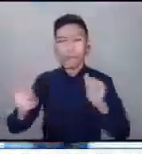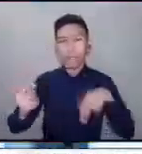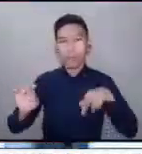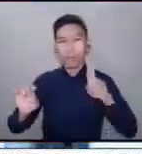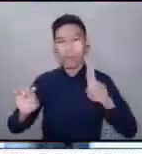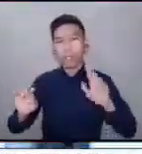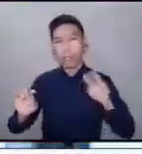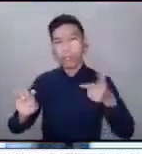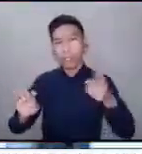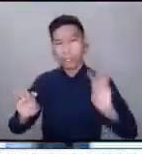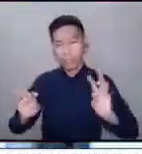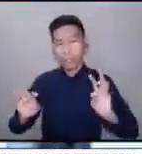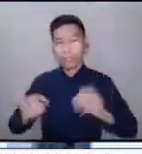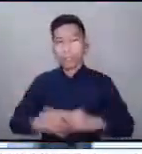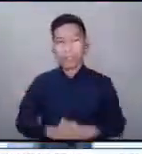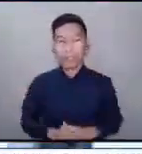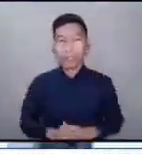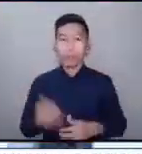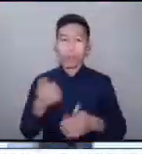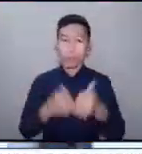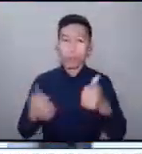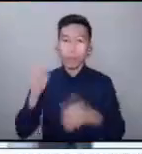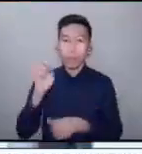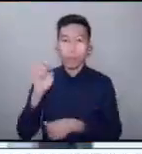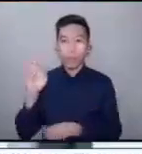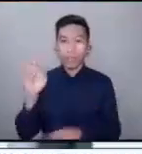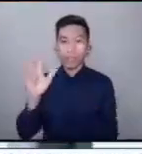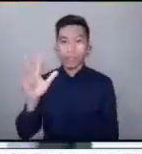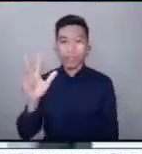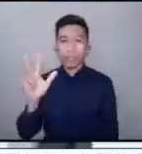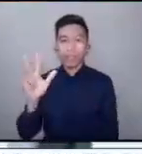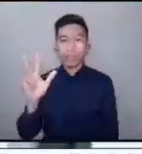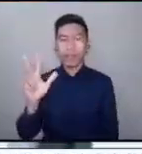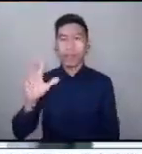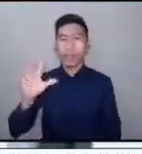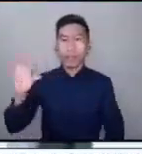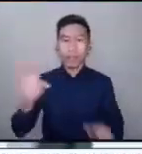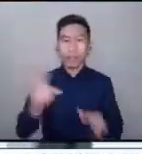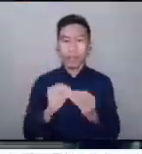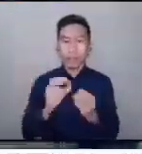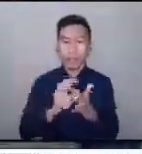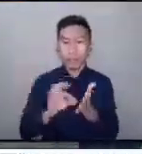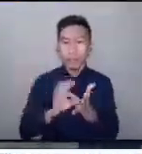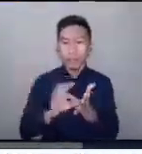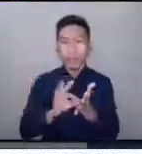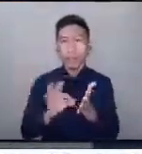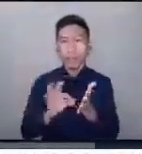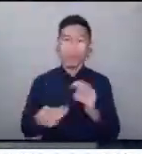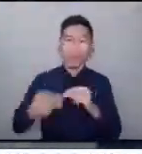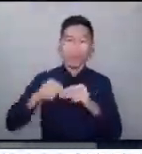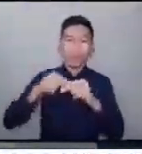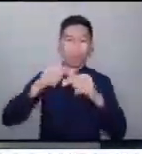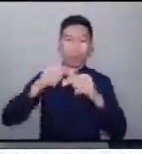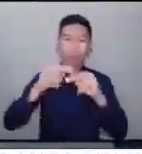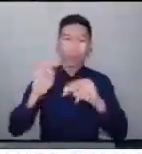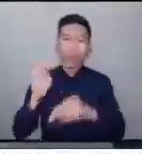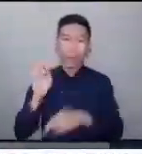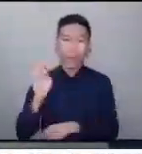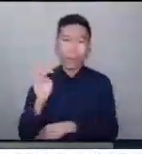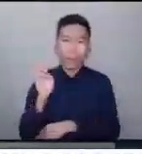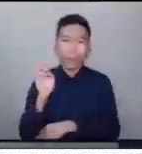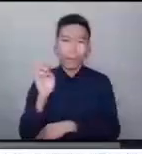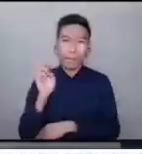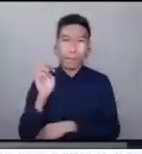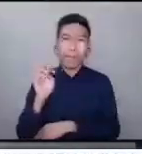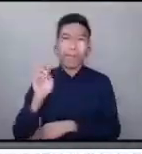MRT3 OIC General Manager Michael Capati, nakapagtala po sila ng patuloy na pagtaas ng ridership ng MRT3 sa kasagsagan po